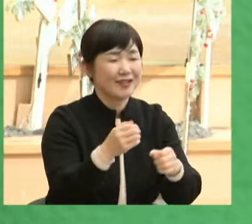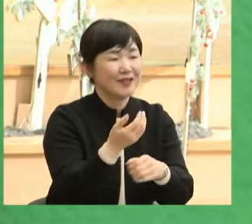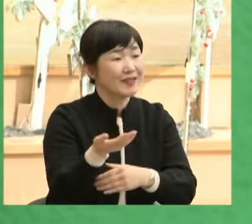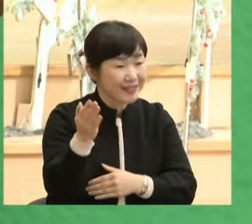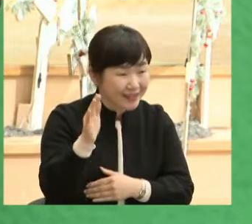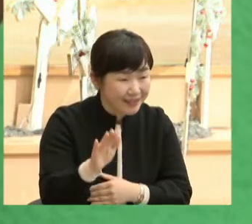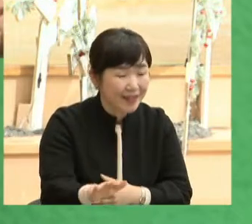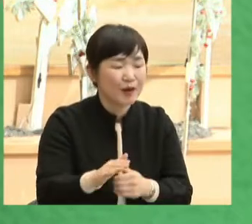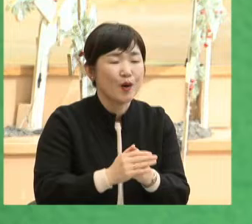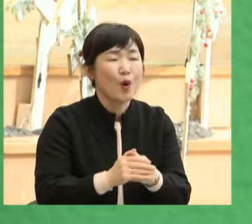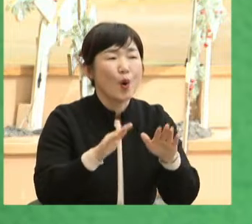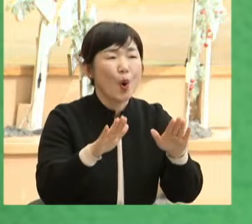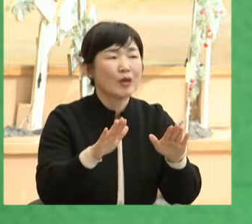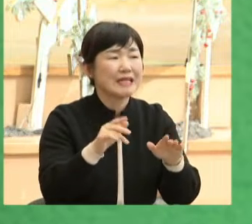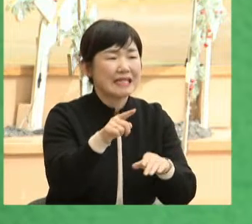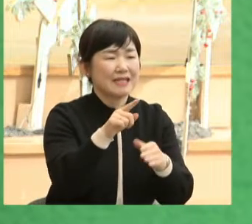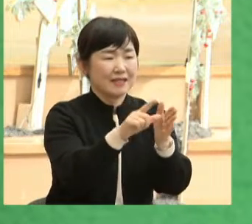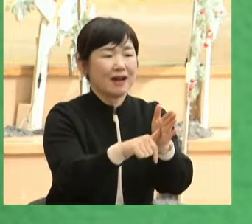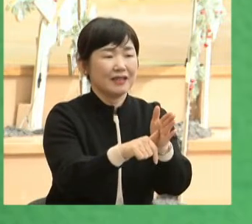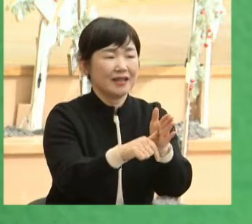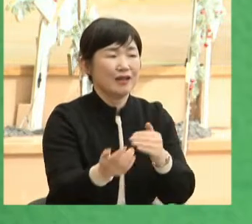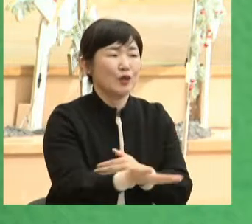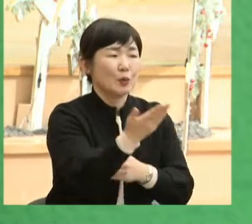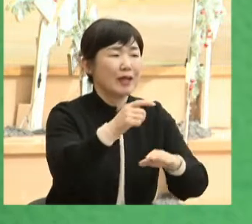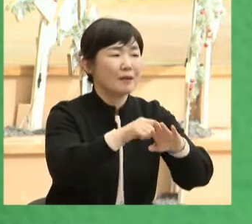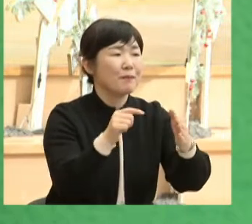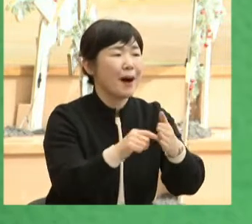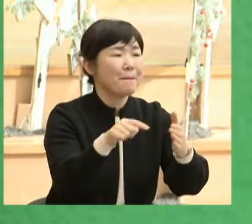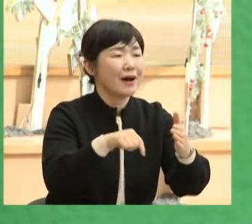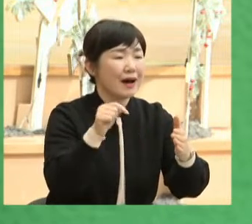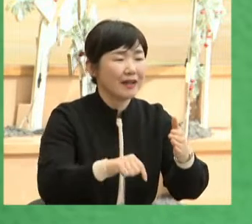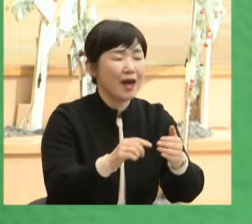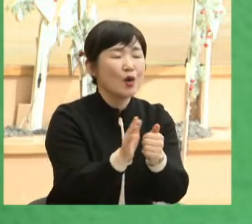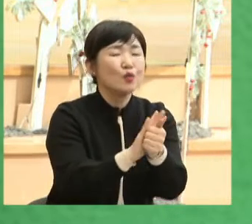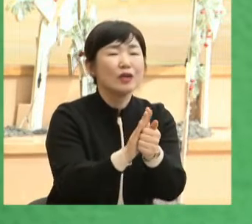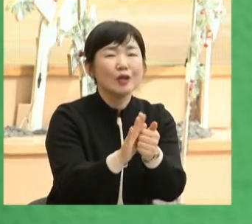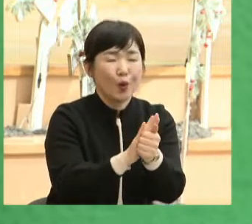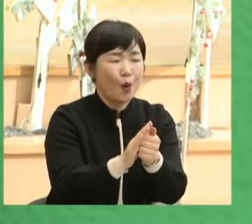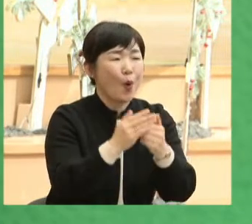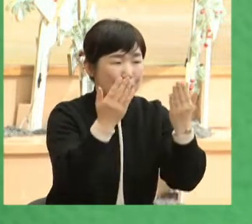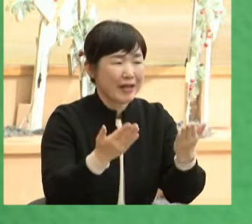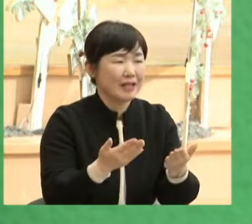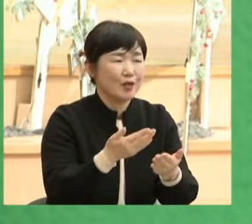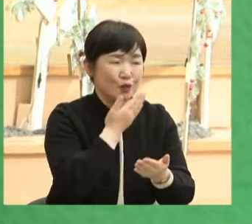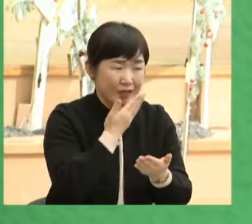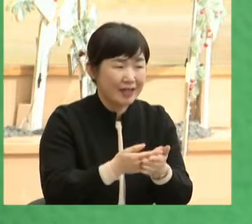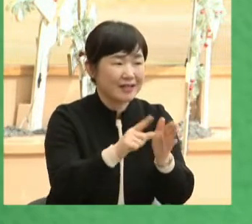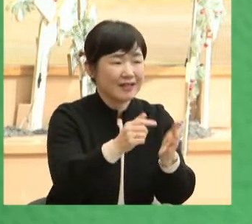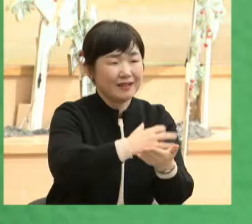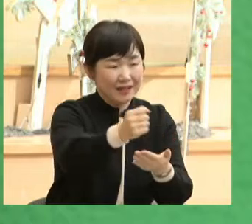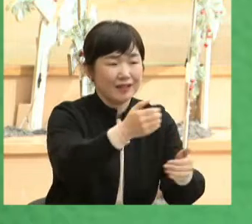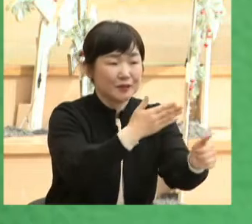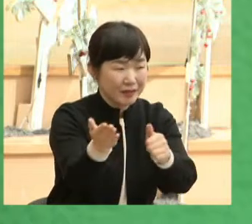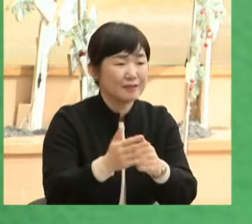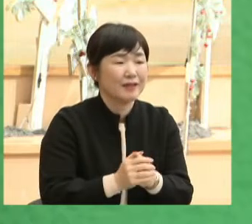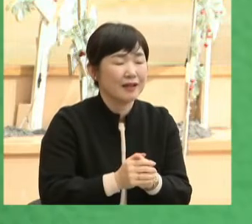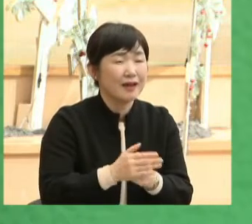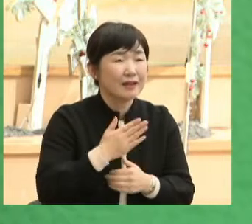성탄트리점등식 1시간이 여러분의 같이 입력마다 위로의 시간이 될 수 있기를 주 이름으로 축원합니다